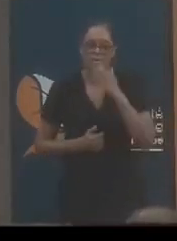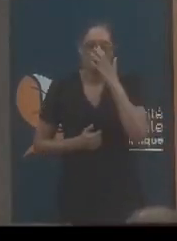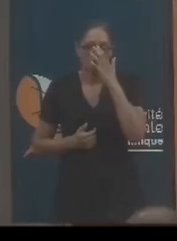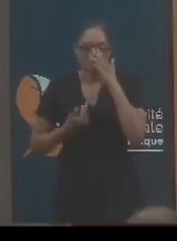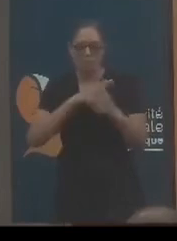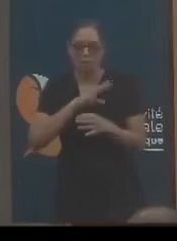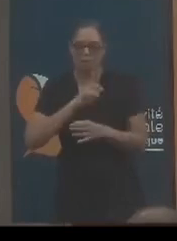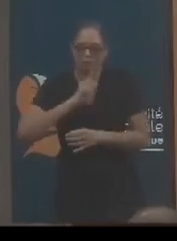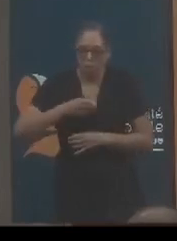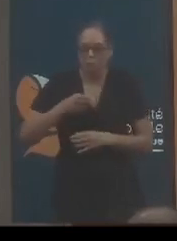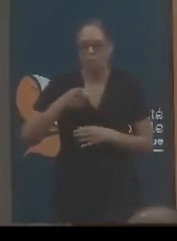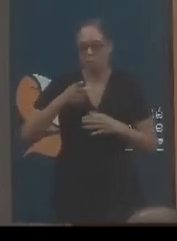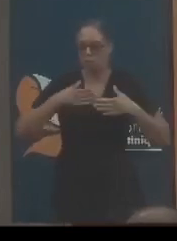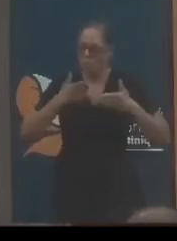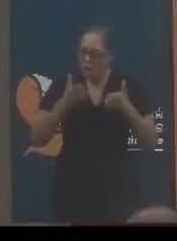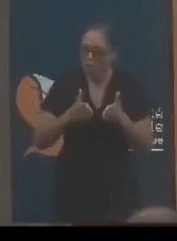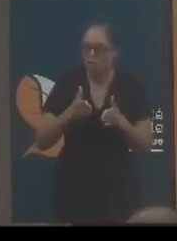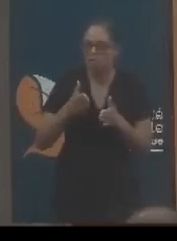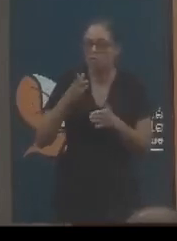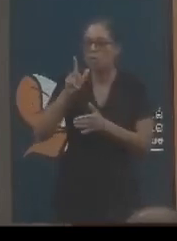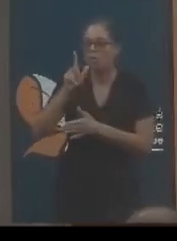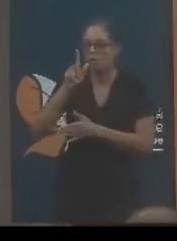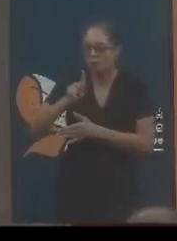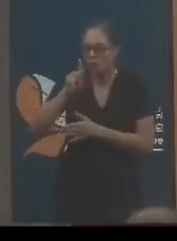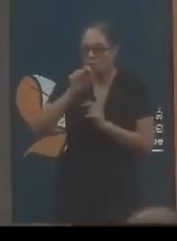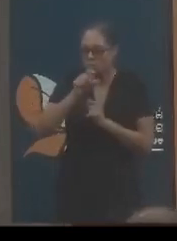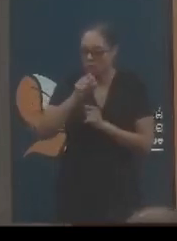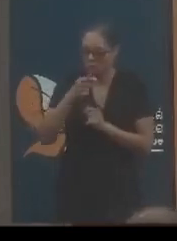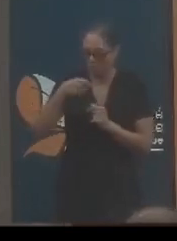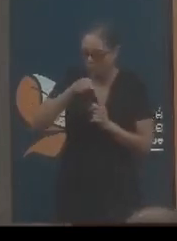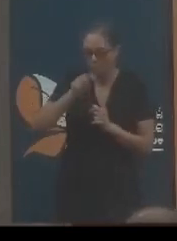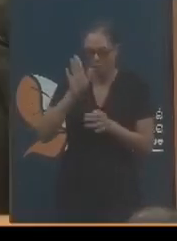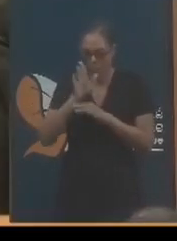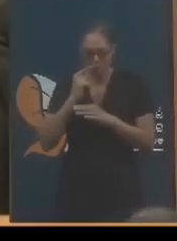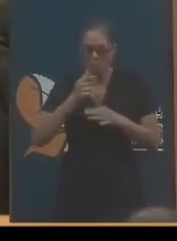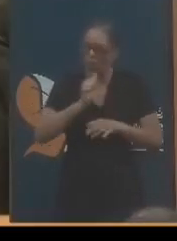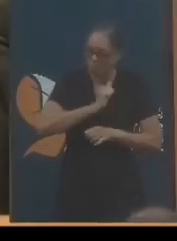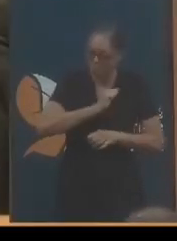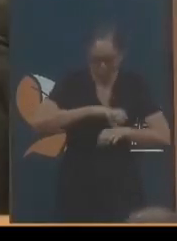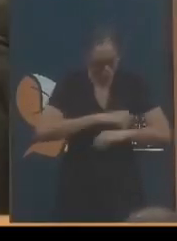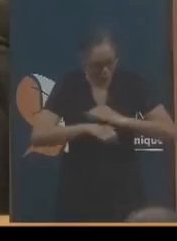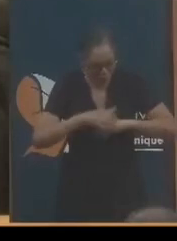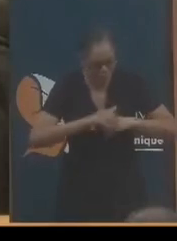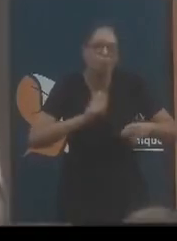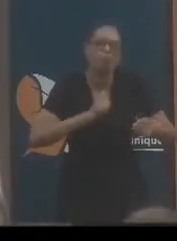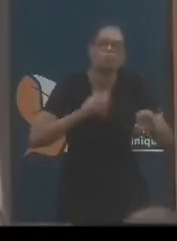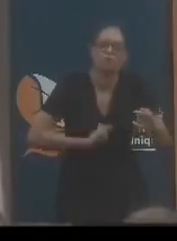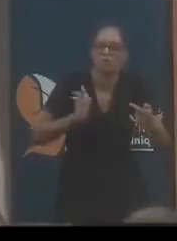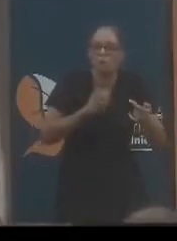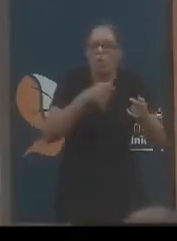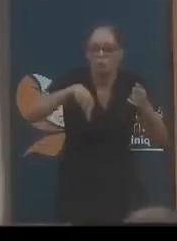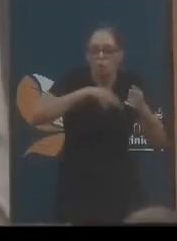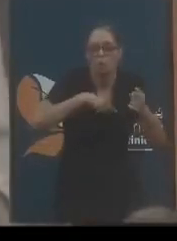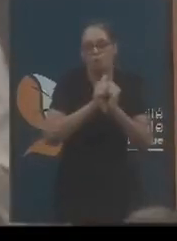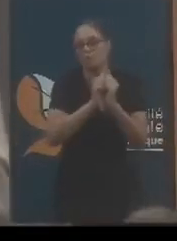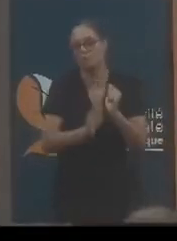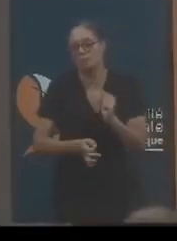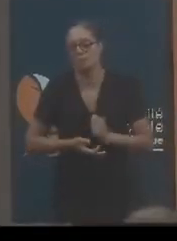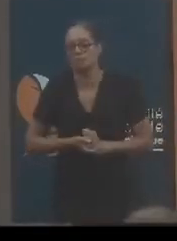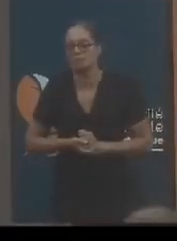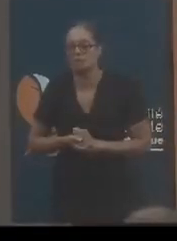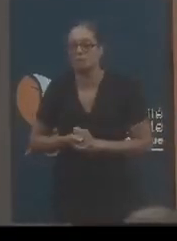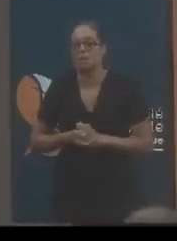pour faire Guigneron. Et ceux et celles qui sont là sont témoins. Je l'ai fait, moi. Enfin, pas je, non, pas moi. Nous l'avons fait.